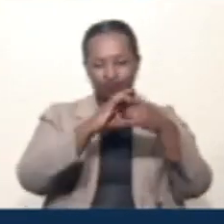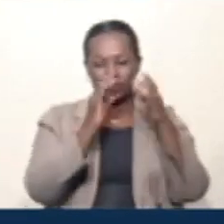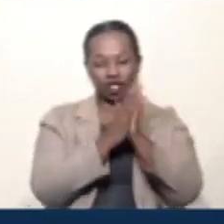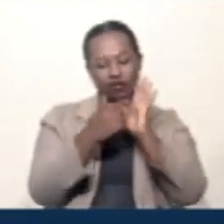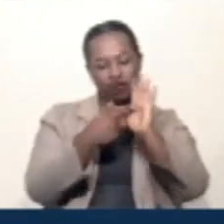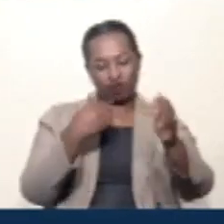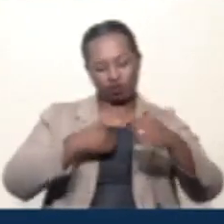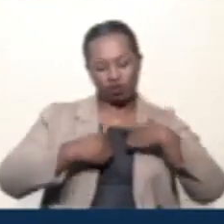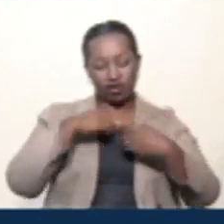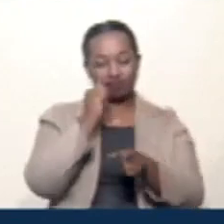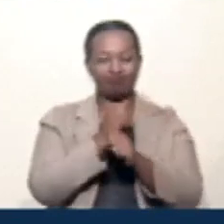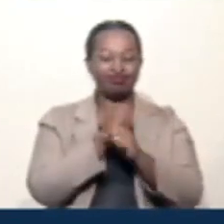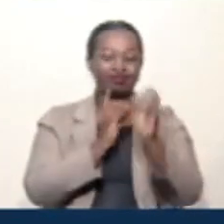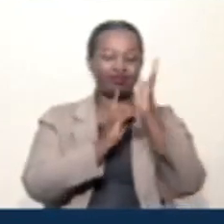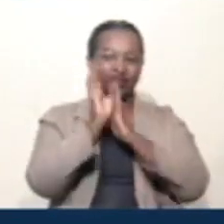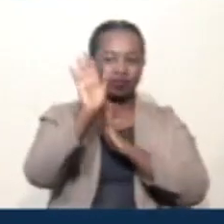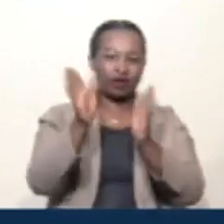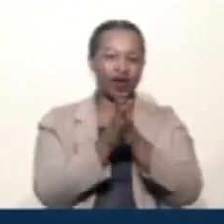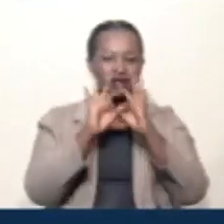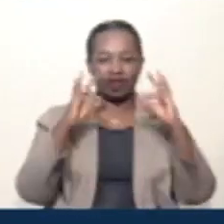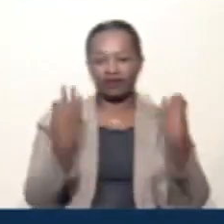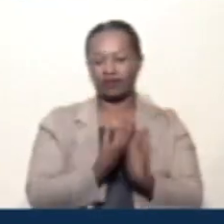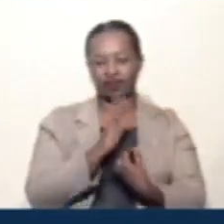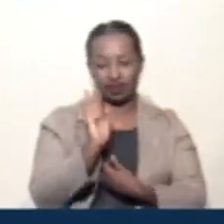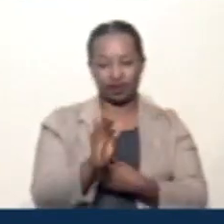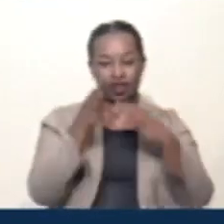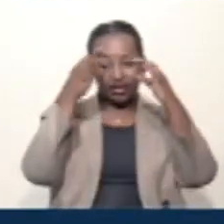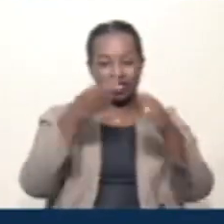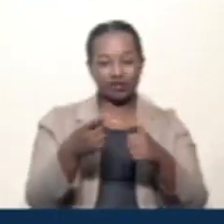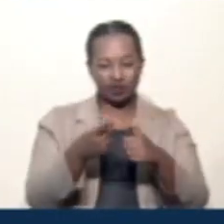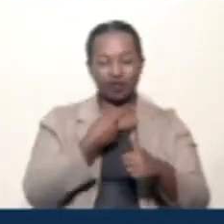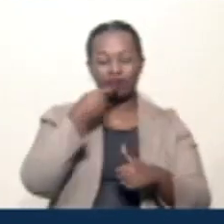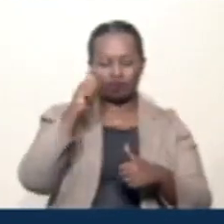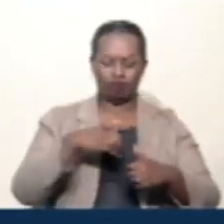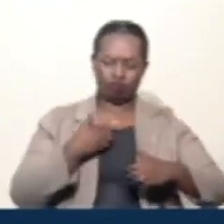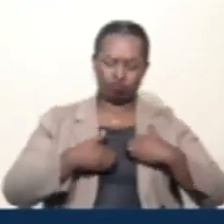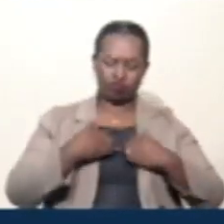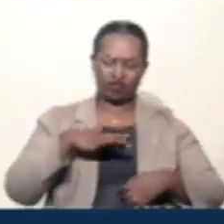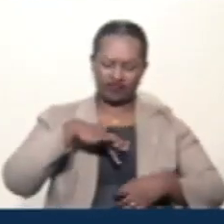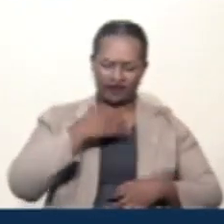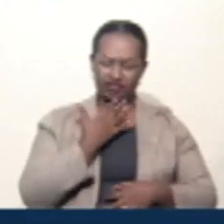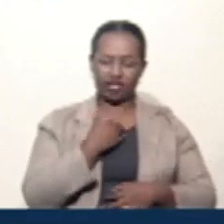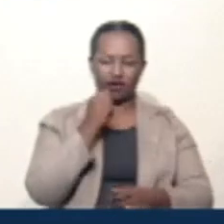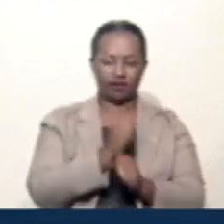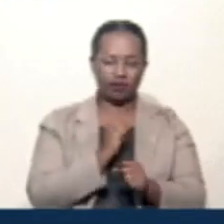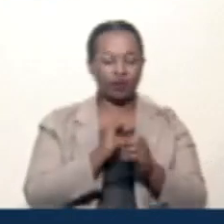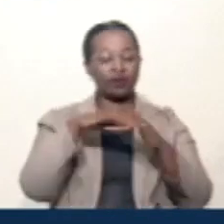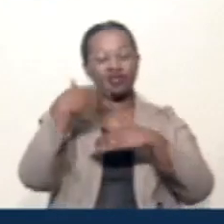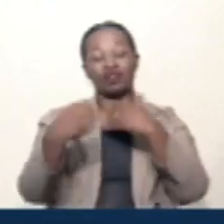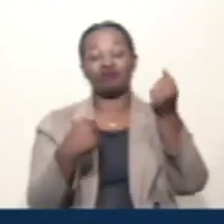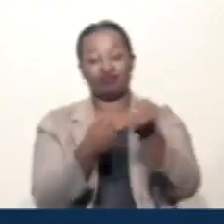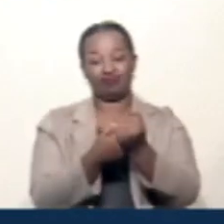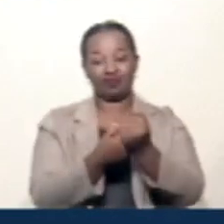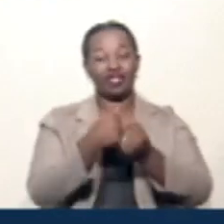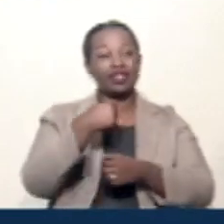gukora ngo biteze imbere bo n'imiryango yabo. Burere ikintu cy'ambere ni ukugira ubwo bushake bwo kumva kushaka gukora ubundi hakabaho gushyigikirwa. Ngira